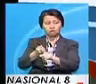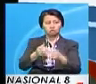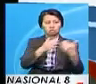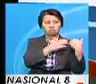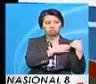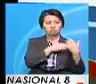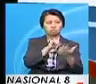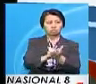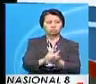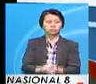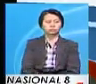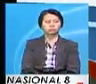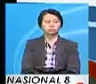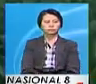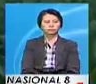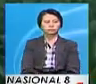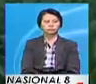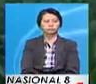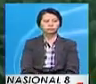jawatan tersebut